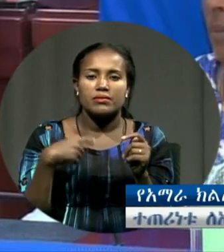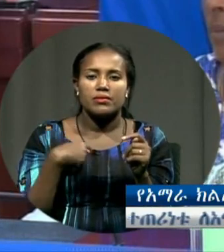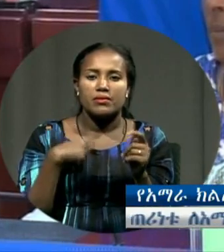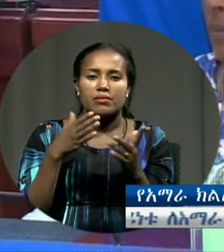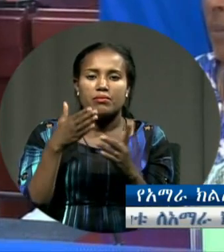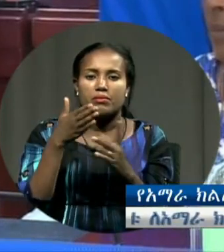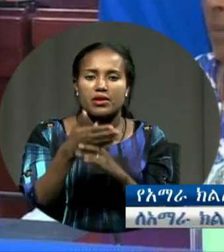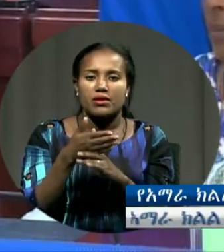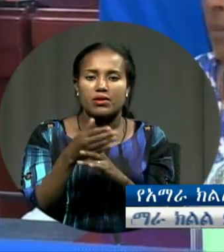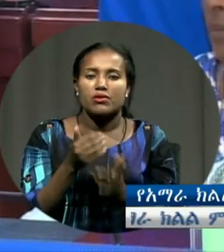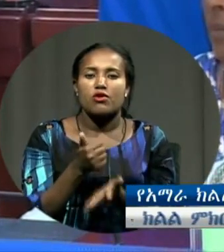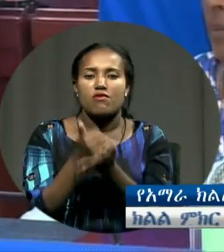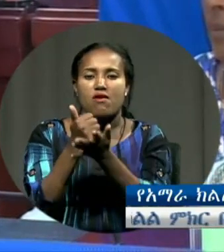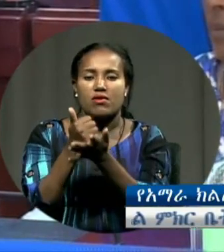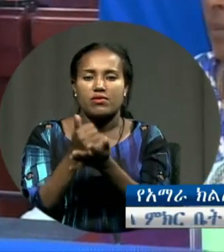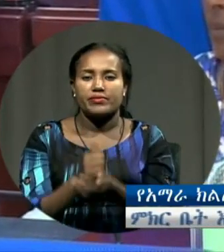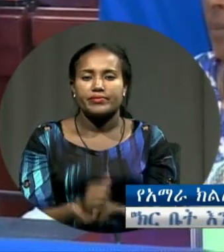በእኔ በኩል ይግፈዋለሁ፣